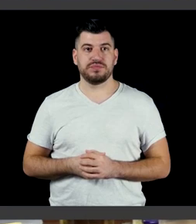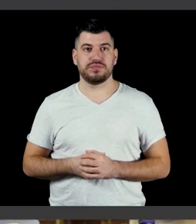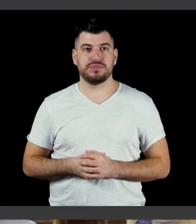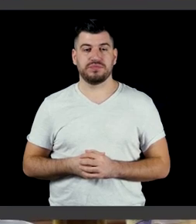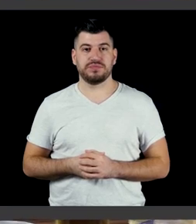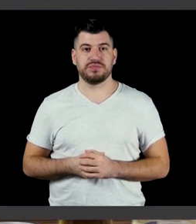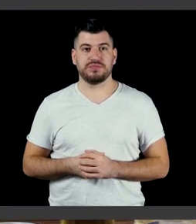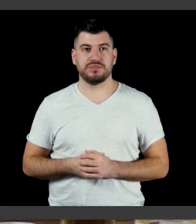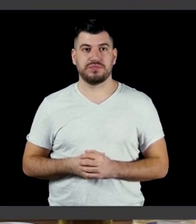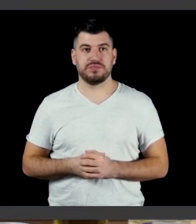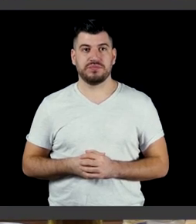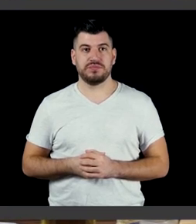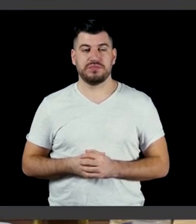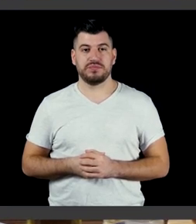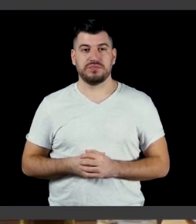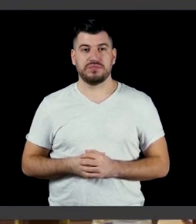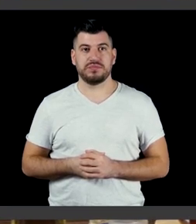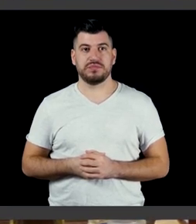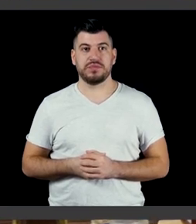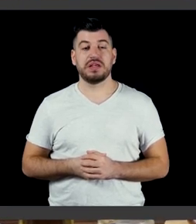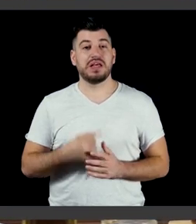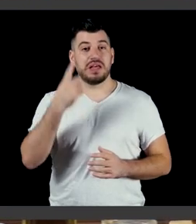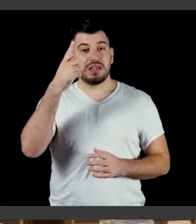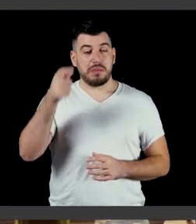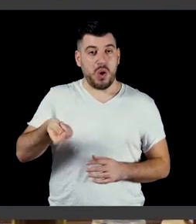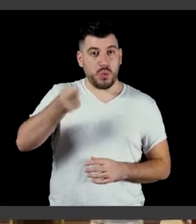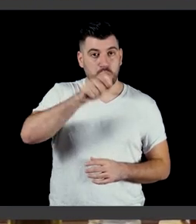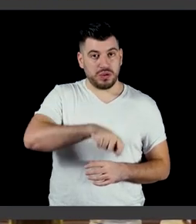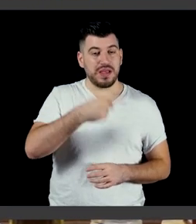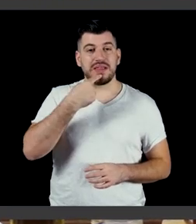Και, άμα δεν μου πέσει, μία κουταλιά της σούπας ταχίνι.